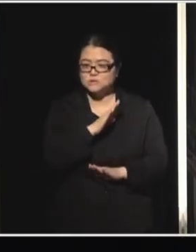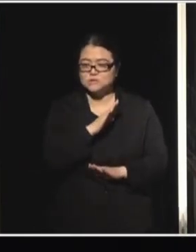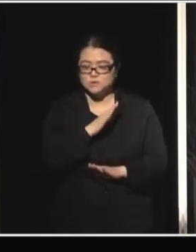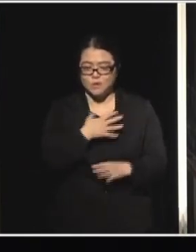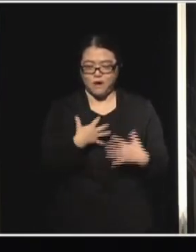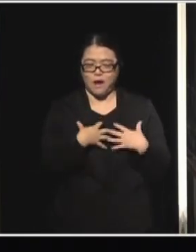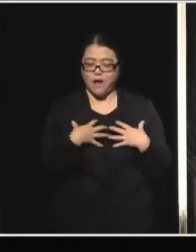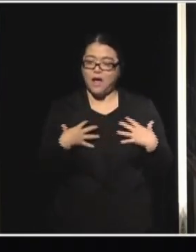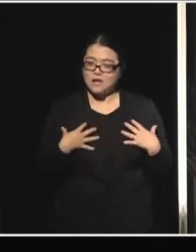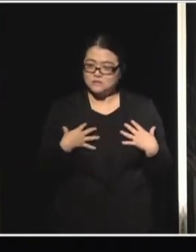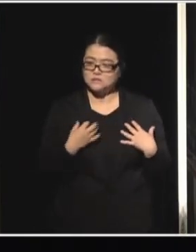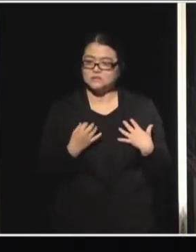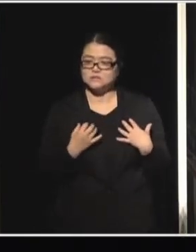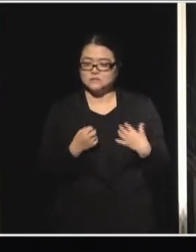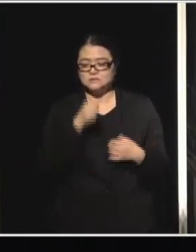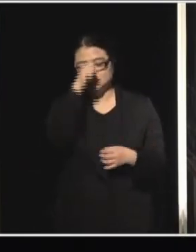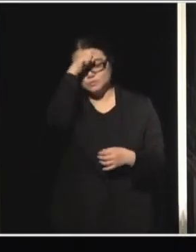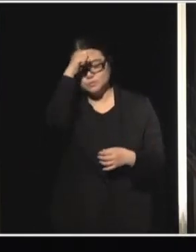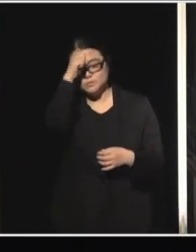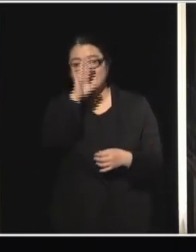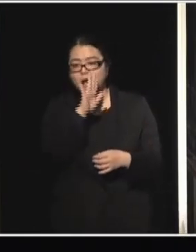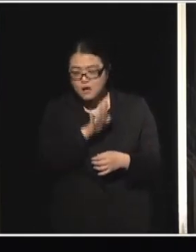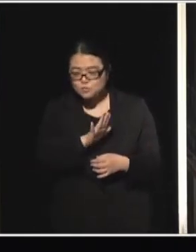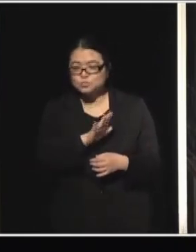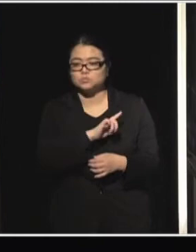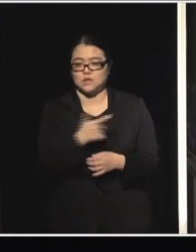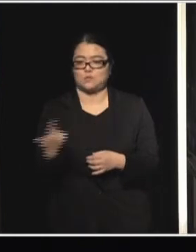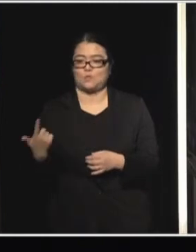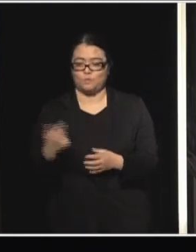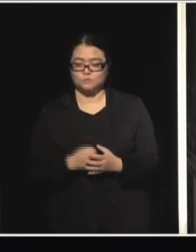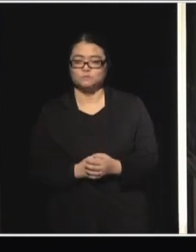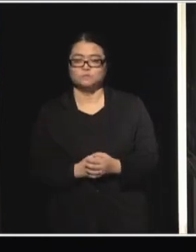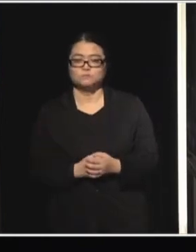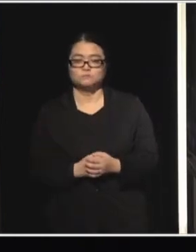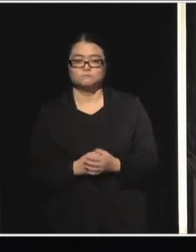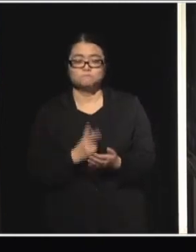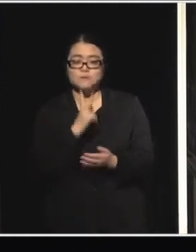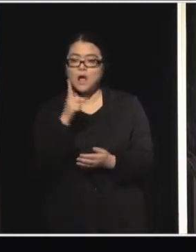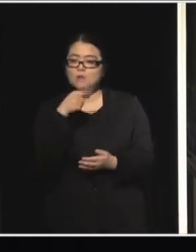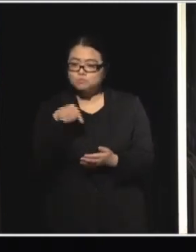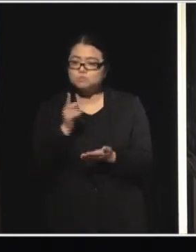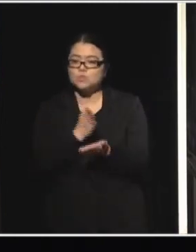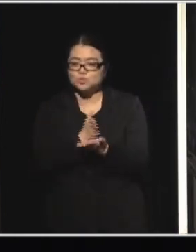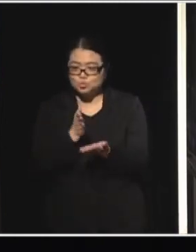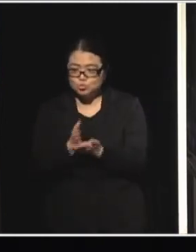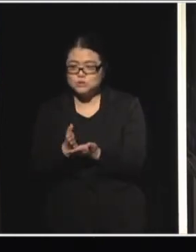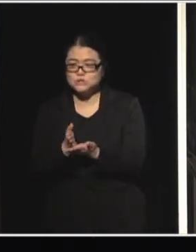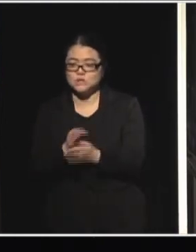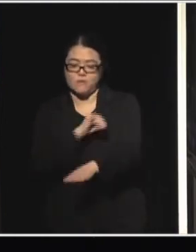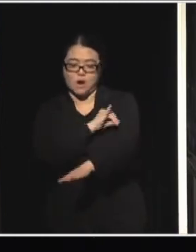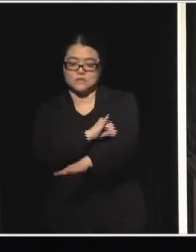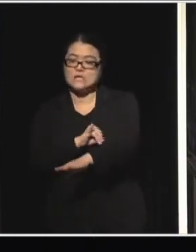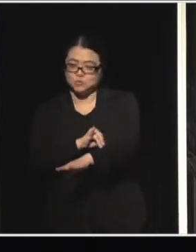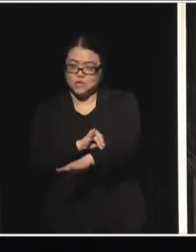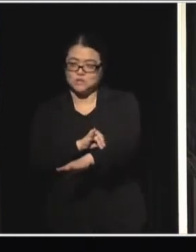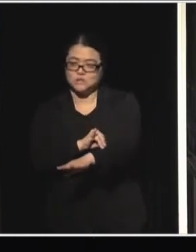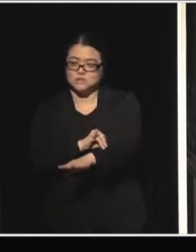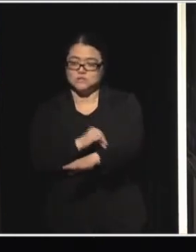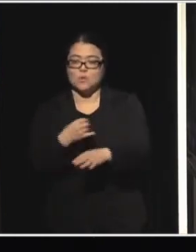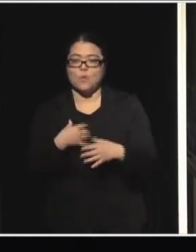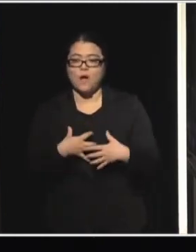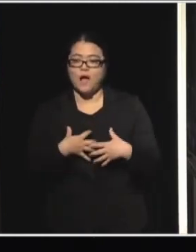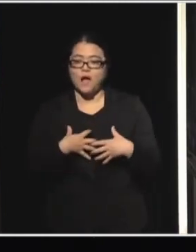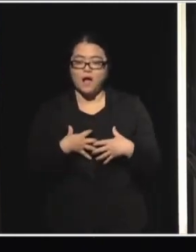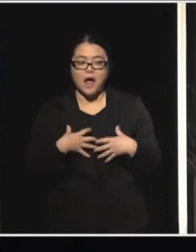かってなどが挙げられますがんの種類としては奇跡腫瘍の方肺がんの方